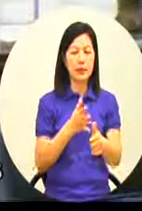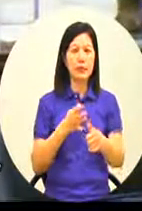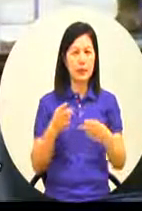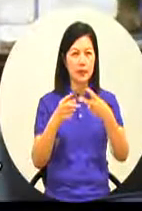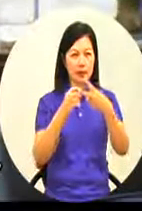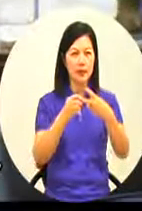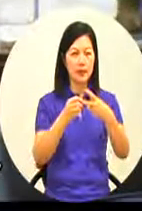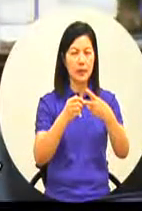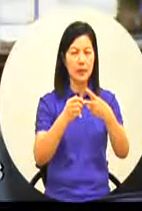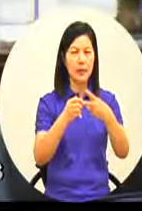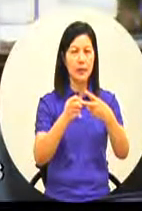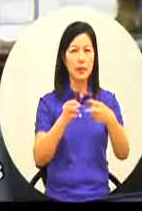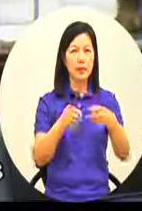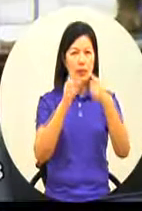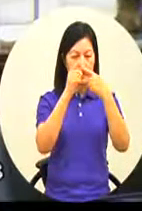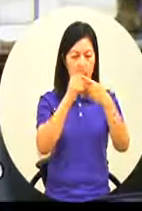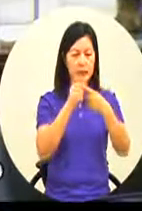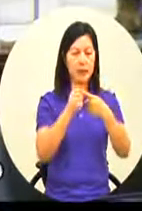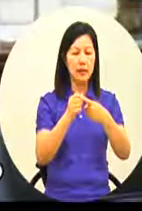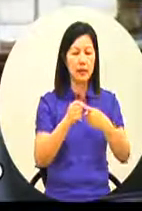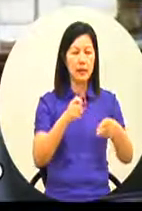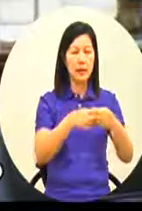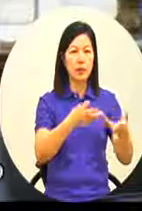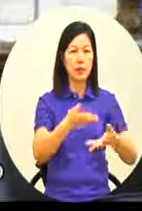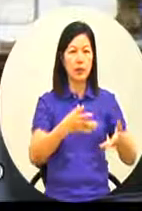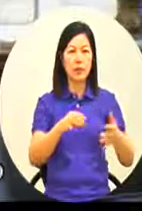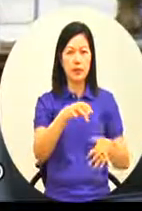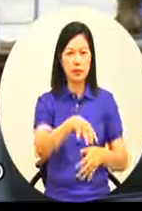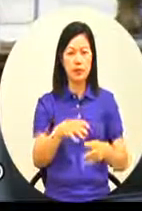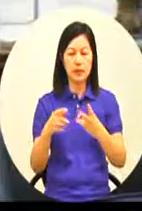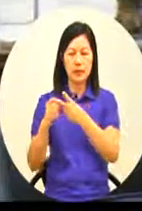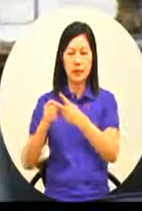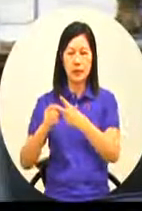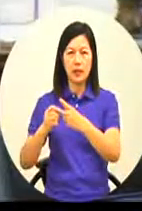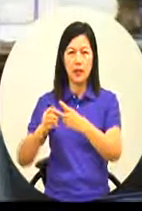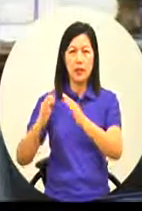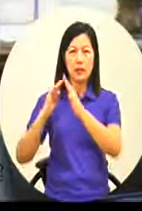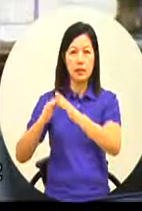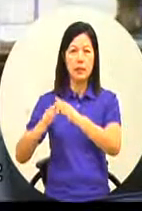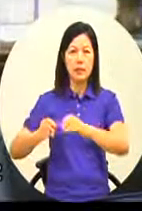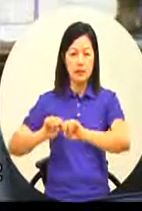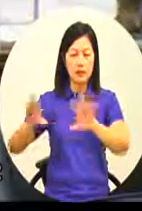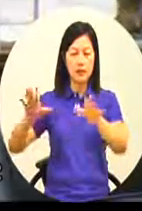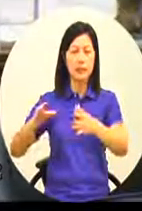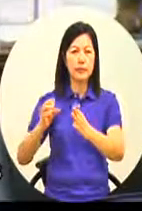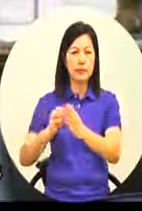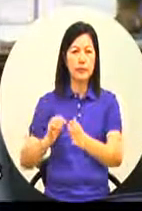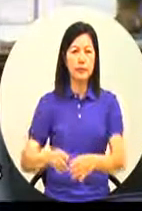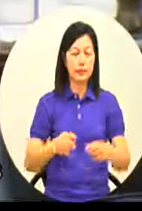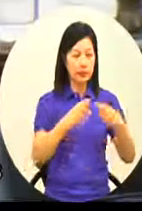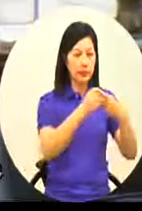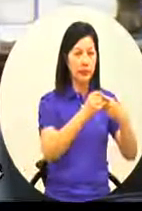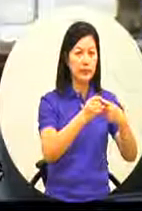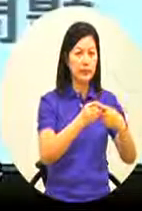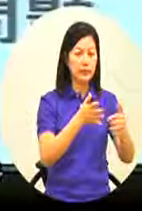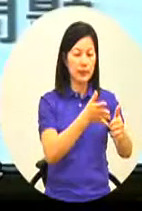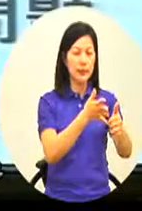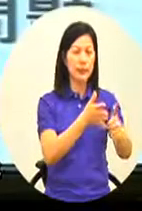分是公务局，那第二部分是都发局哈。好，那我想说，第一个部分是想请